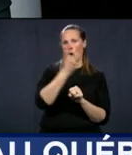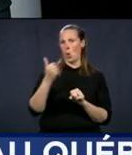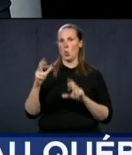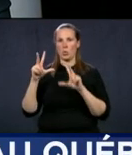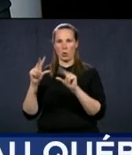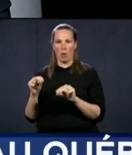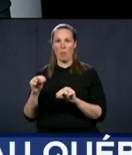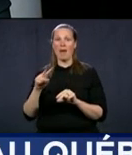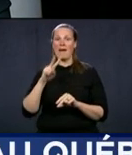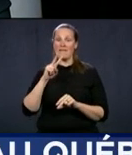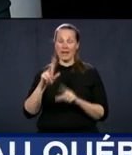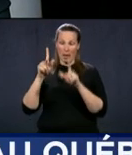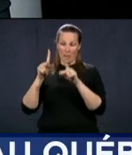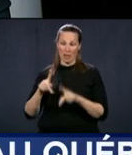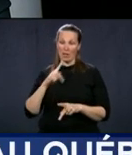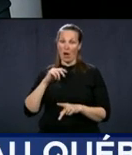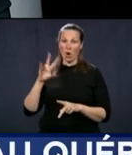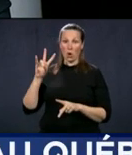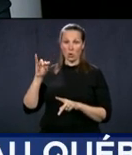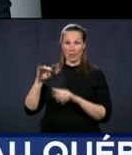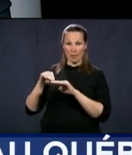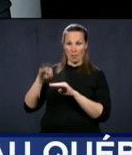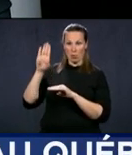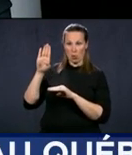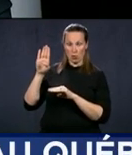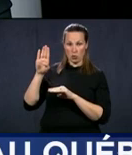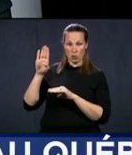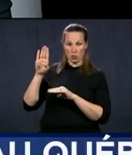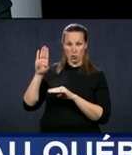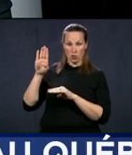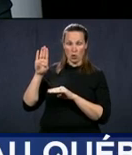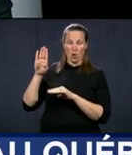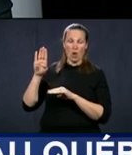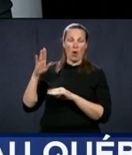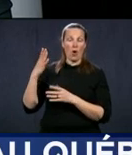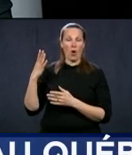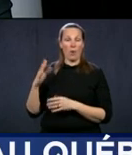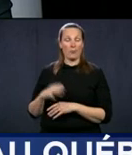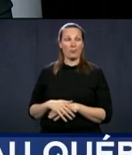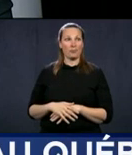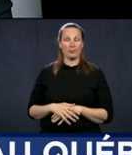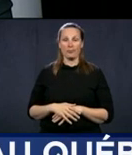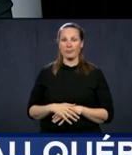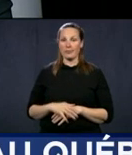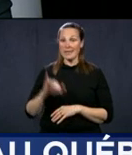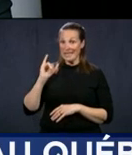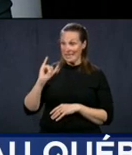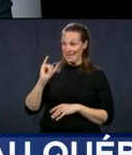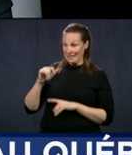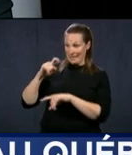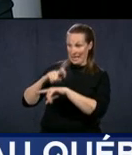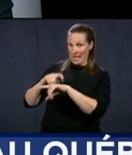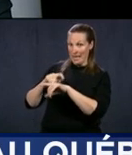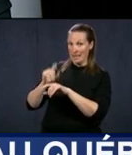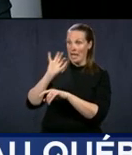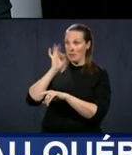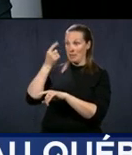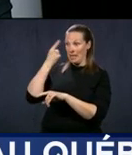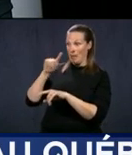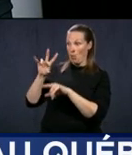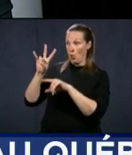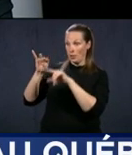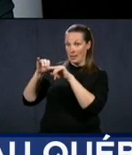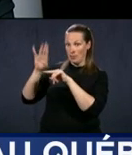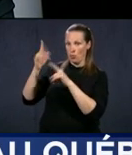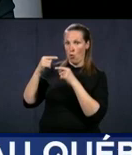peut aller dans ces services essentiels seulement au moment où c'est réservé pour les personnes âgées. Là. Je veux dire, les personnes